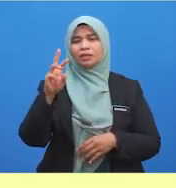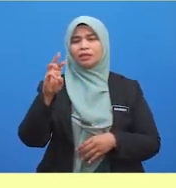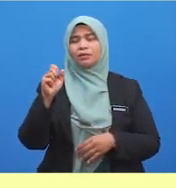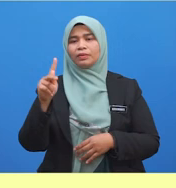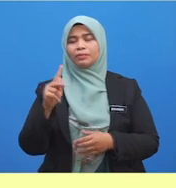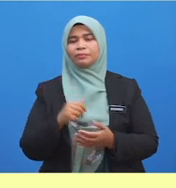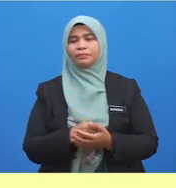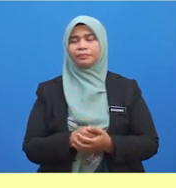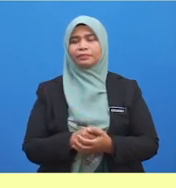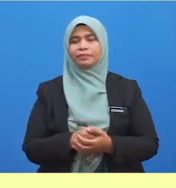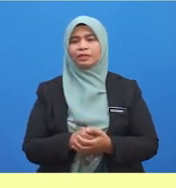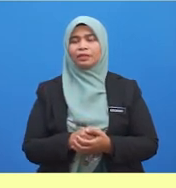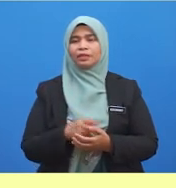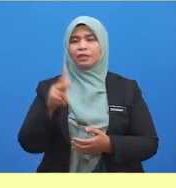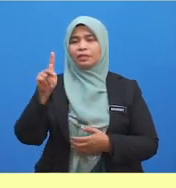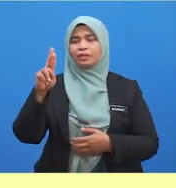satah khatulistiwa.